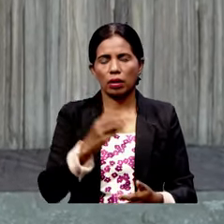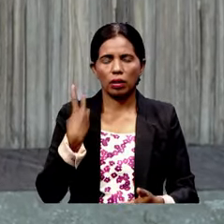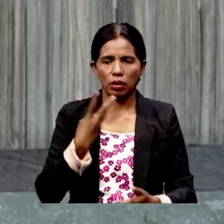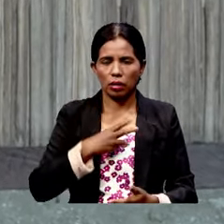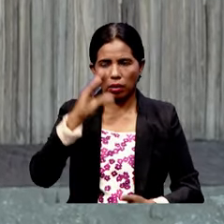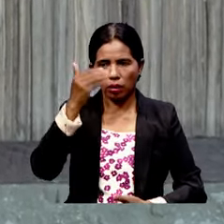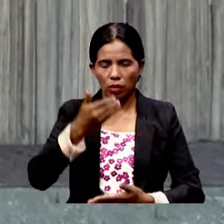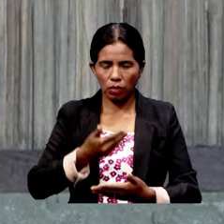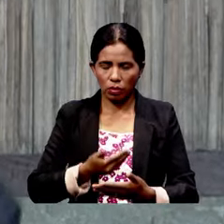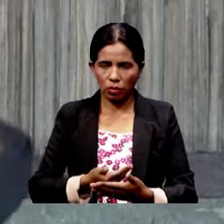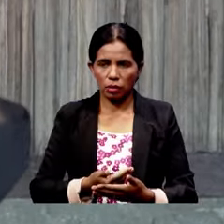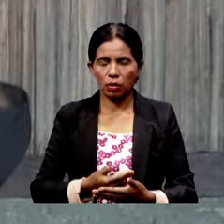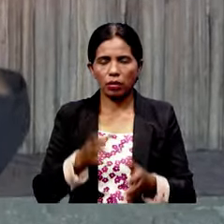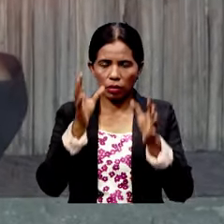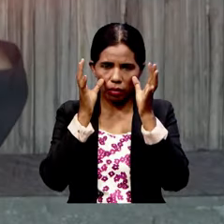tiap Kristi mana?